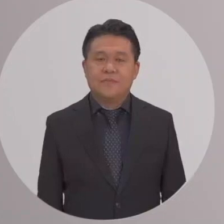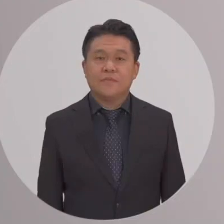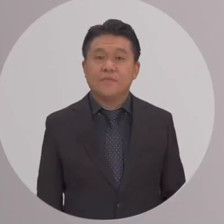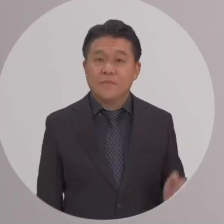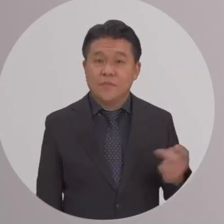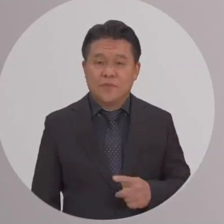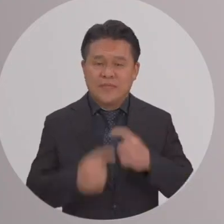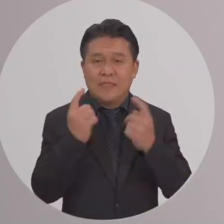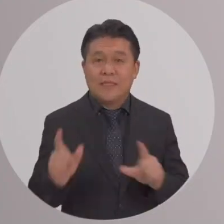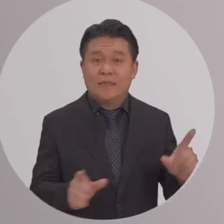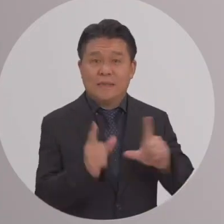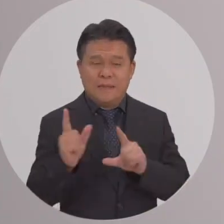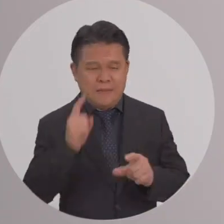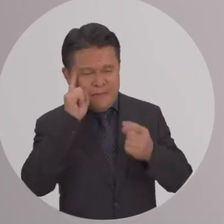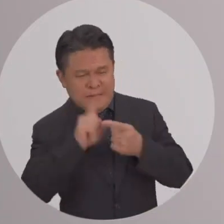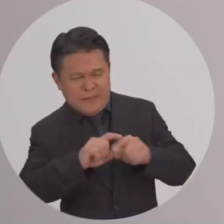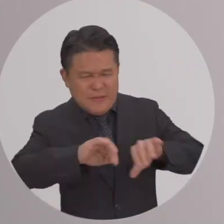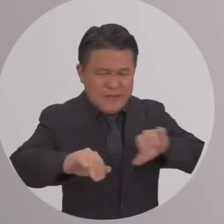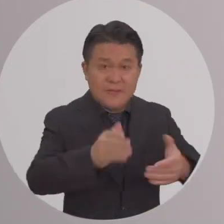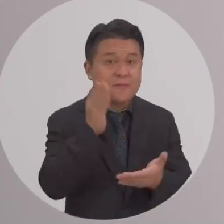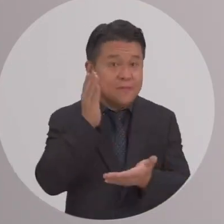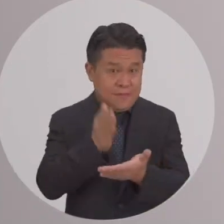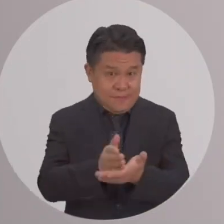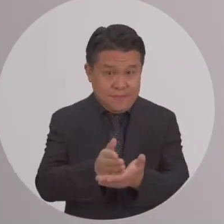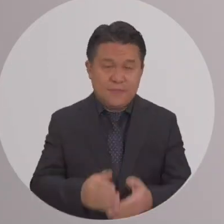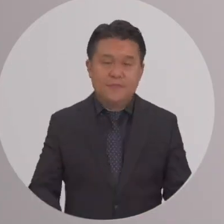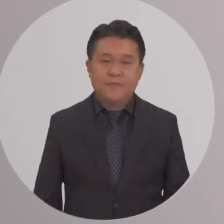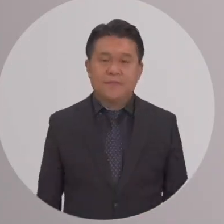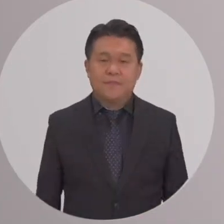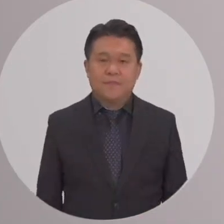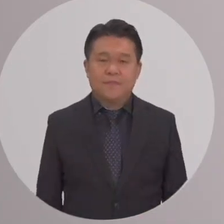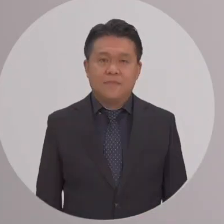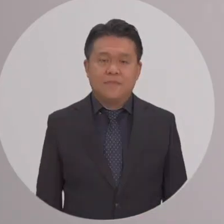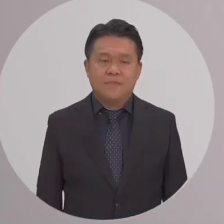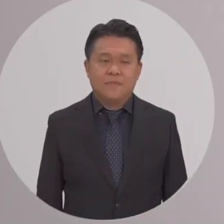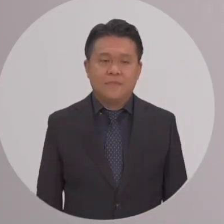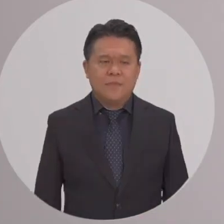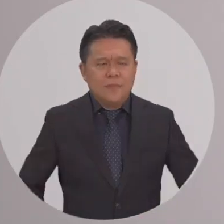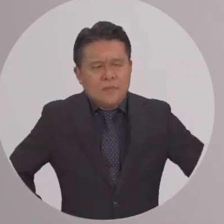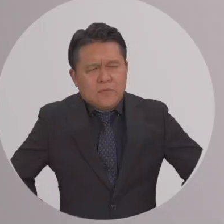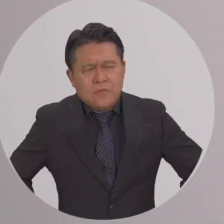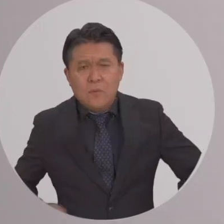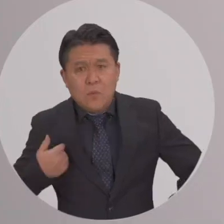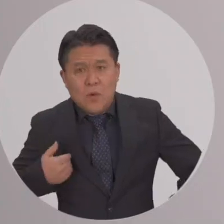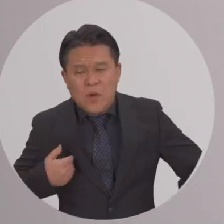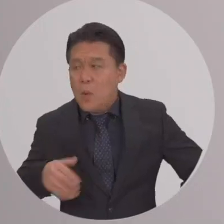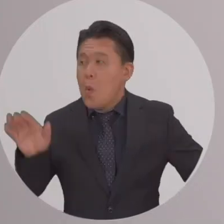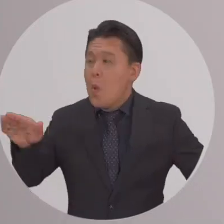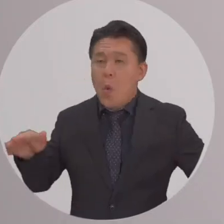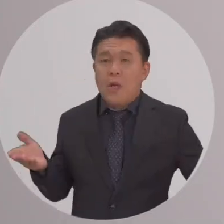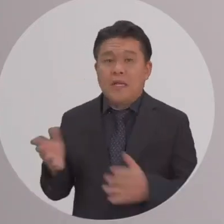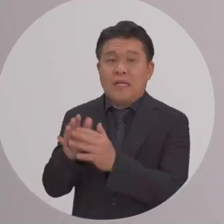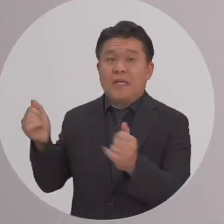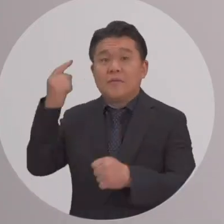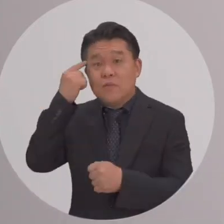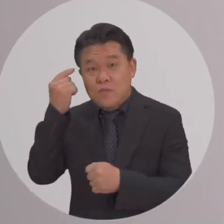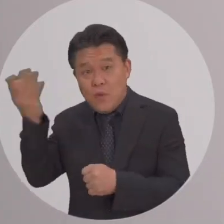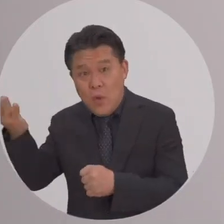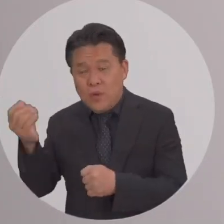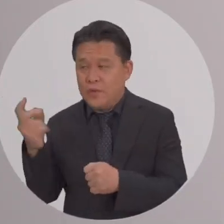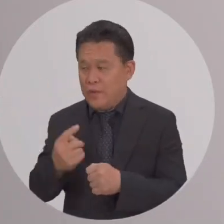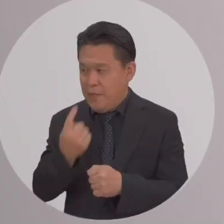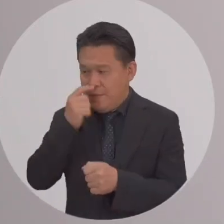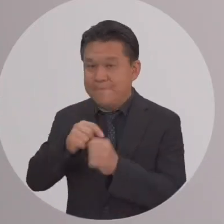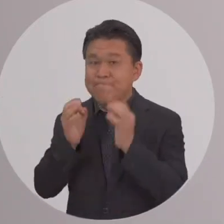대상자의 개인 생활에 지나친 관심을 갖지 않습니다. 모르는 것이 있으면 요양병원 종사자에게